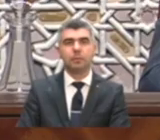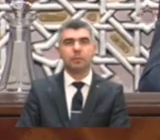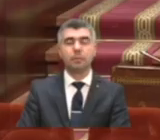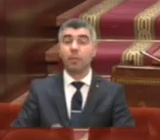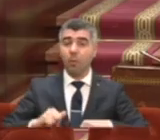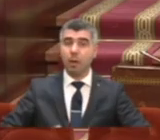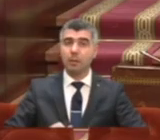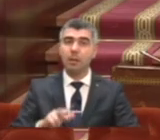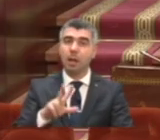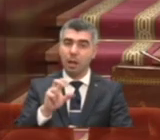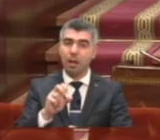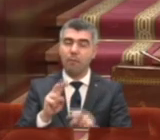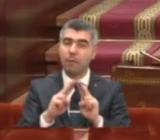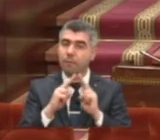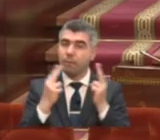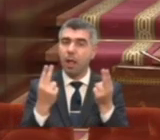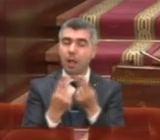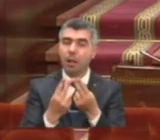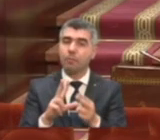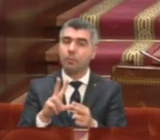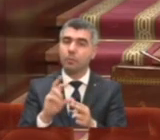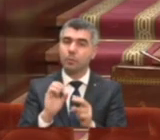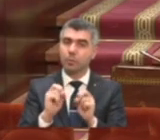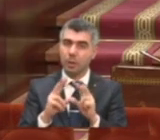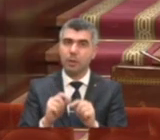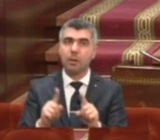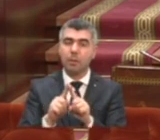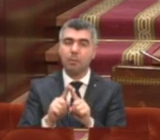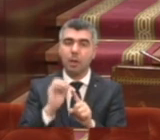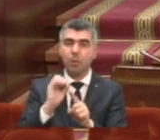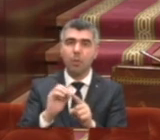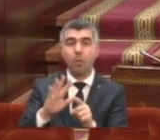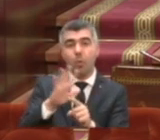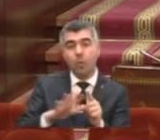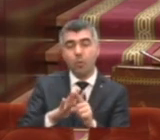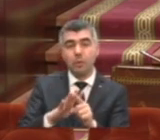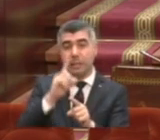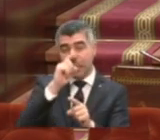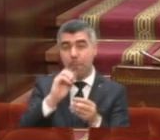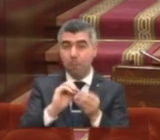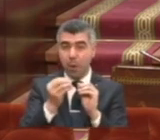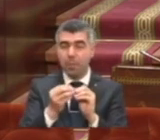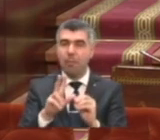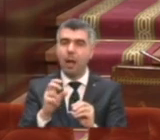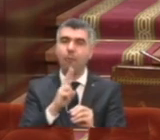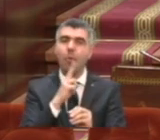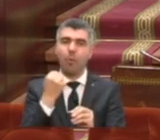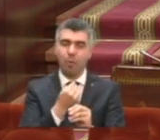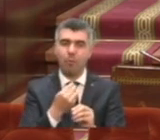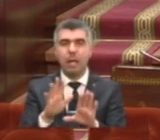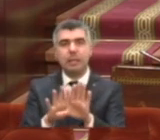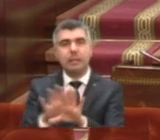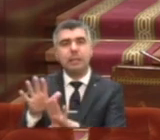نحن واعون على الأزمة عالمية، ولكن سيد الوزيرة في الأزمات تعرف الحكومات. التدبير اللي ذكرته ديال السيد رئيس الحكومة